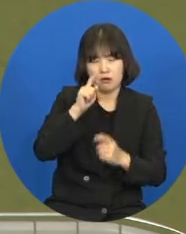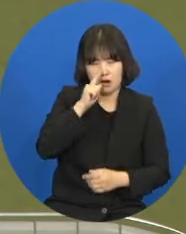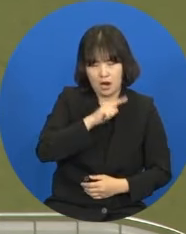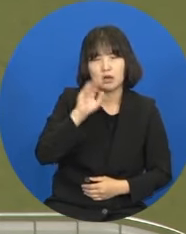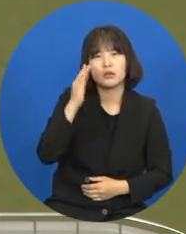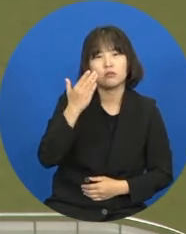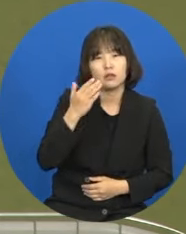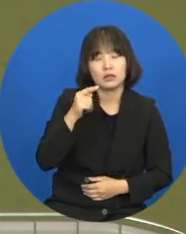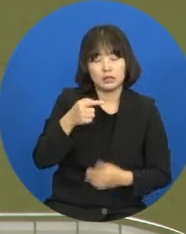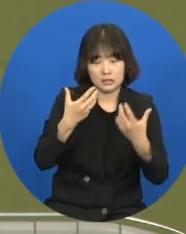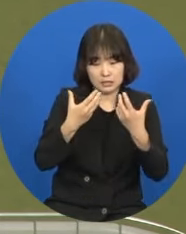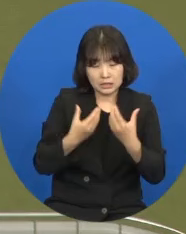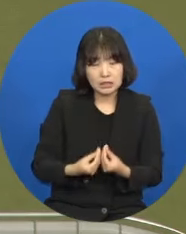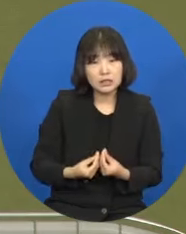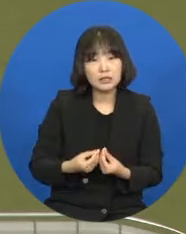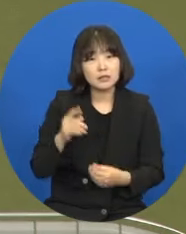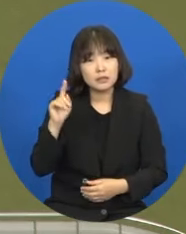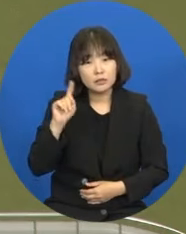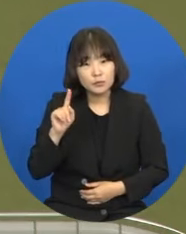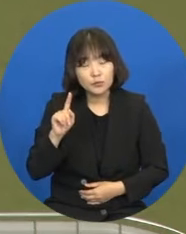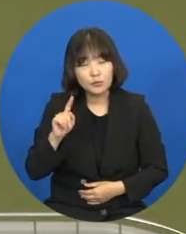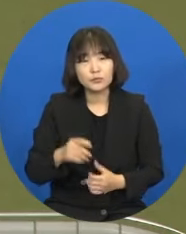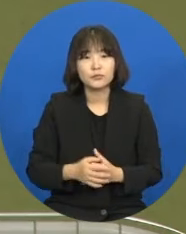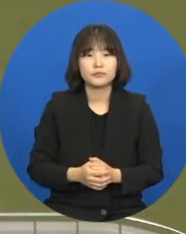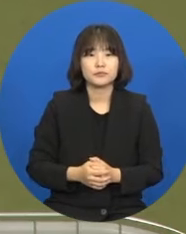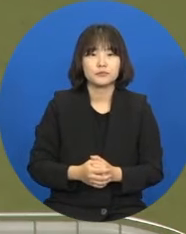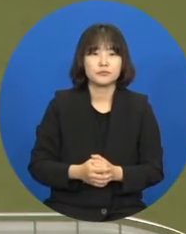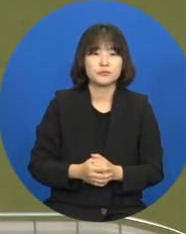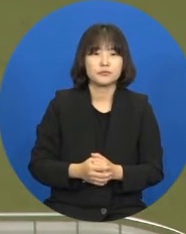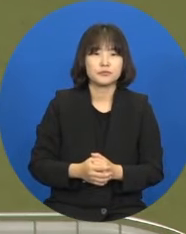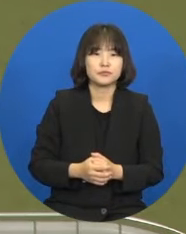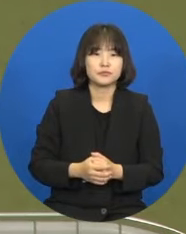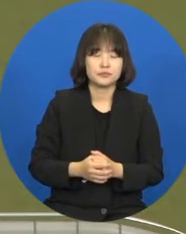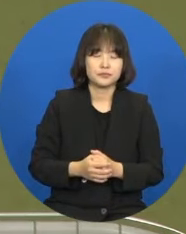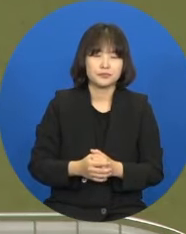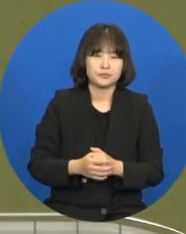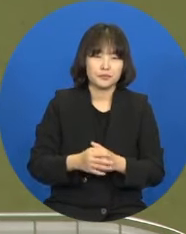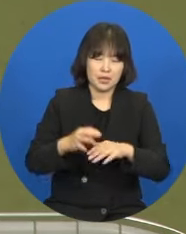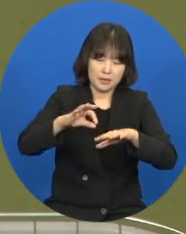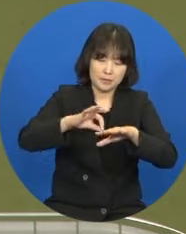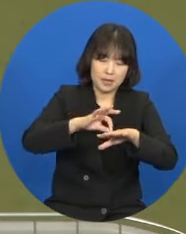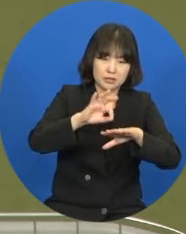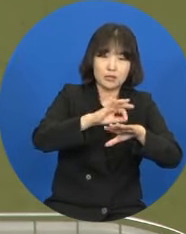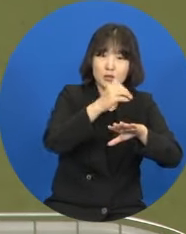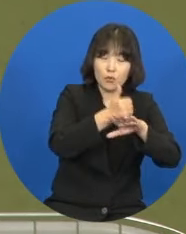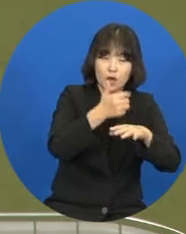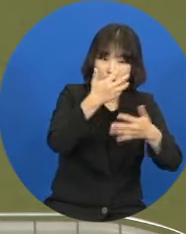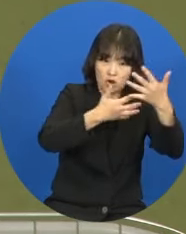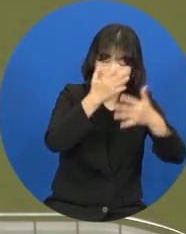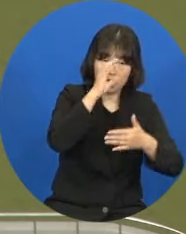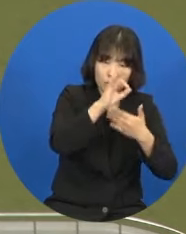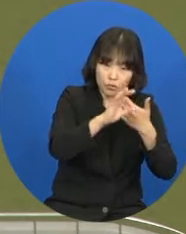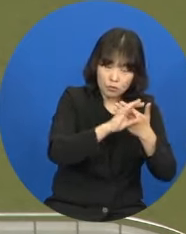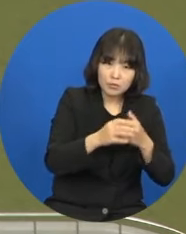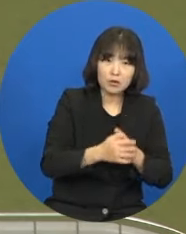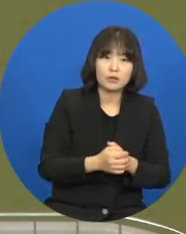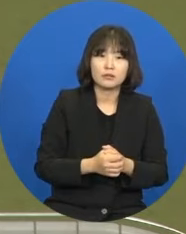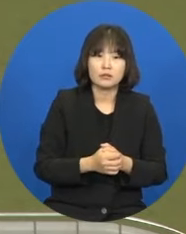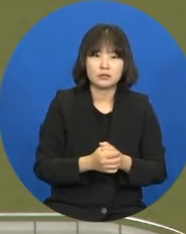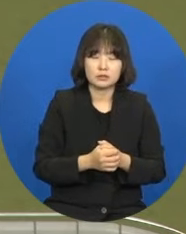얘기가 어디에 나오냐면 반지제왕 영화 보시면 론이라고 하는 악의 대항에서